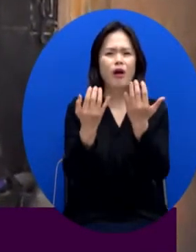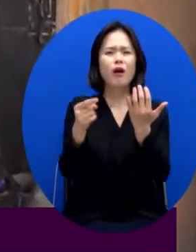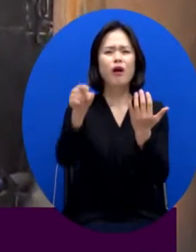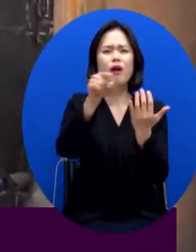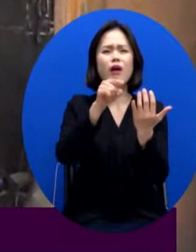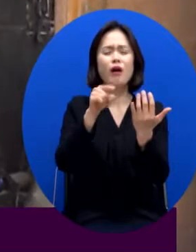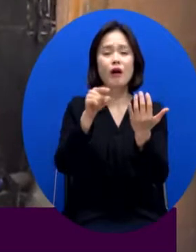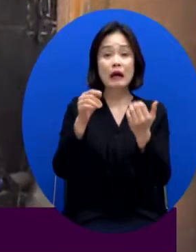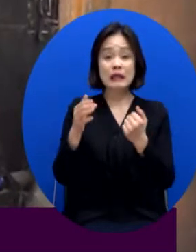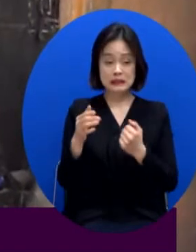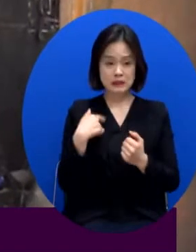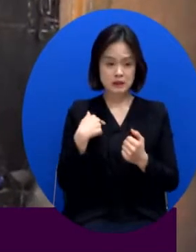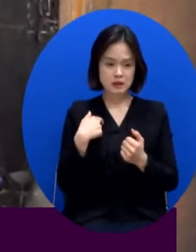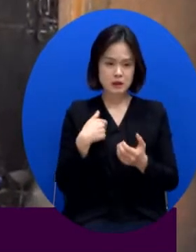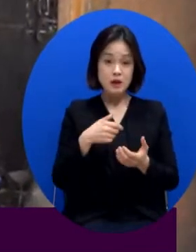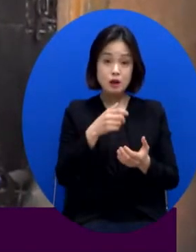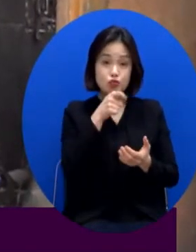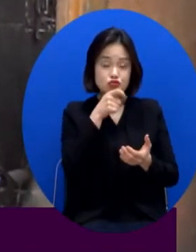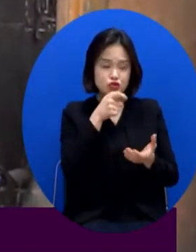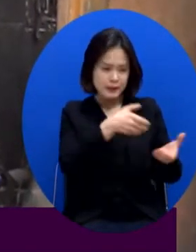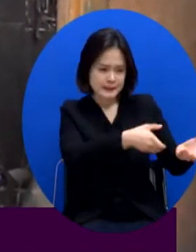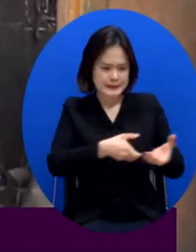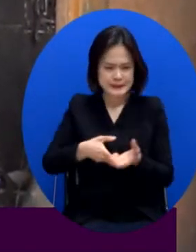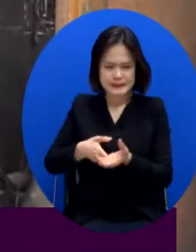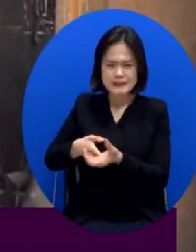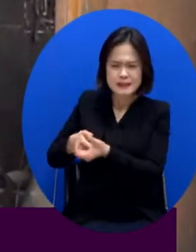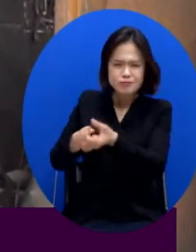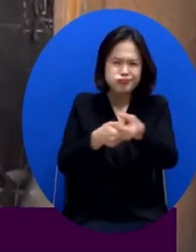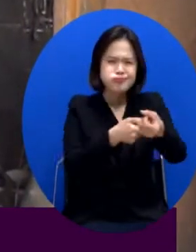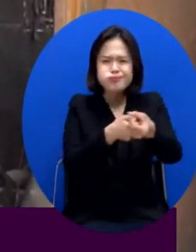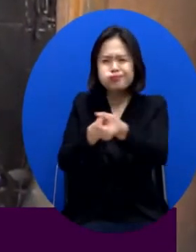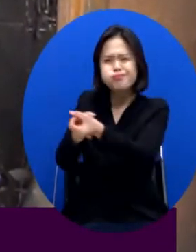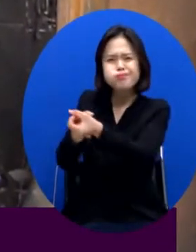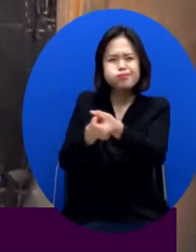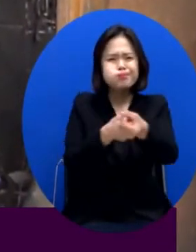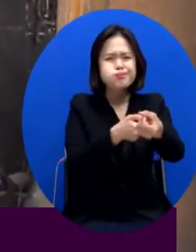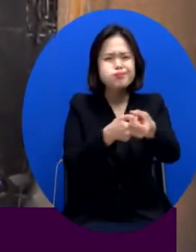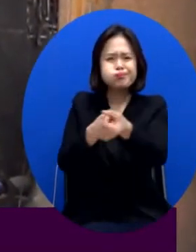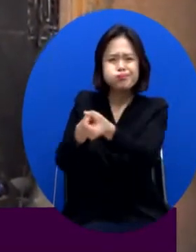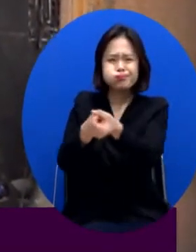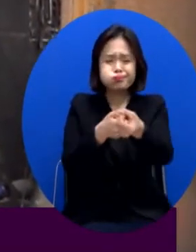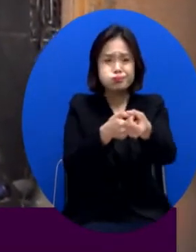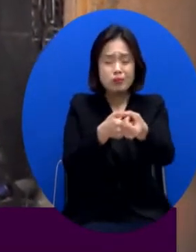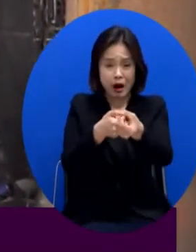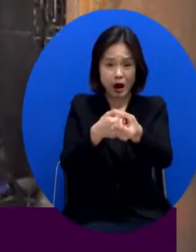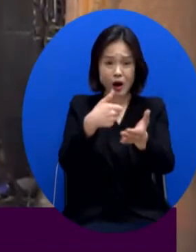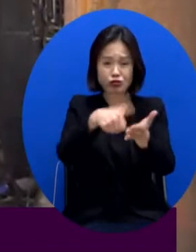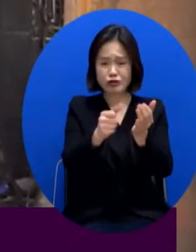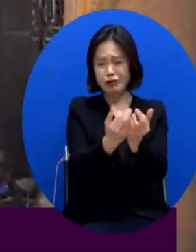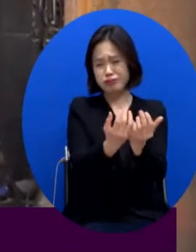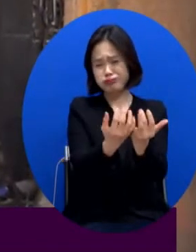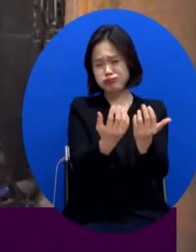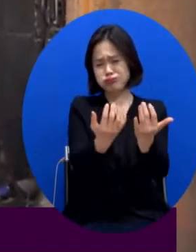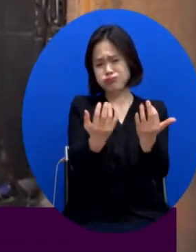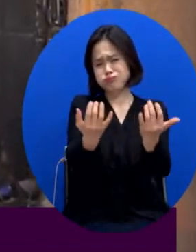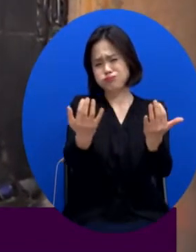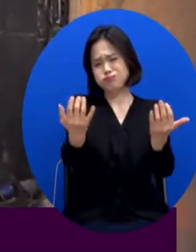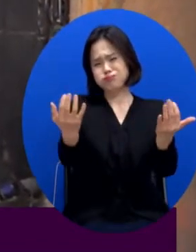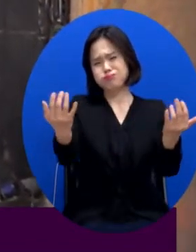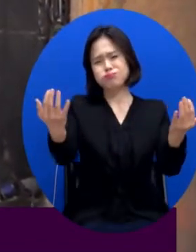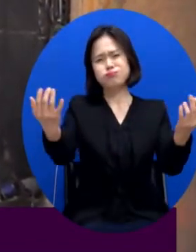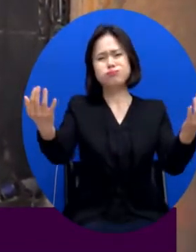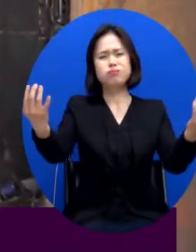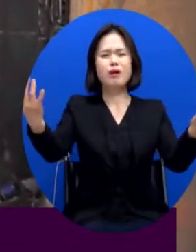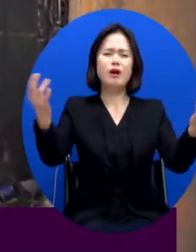있어서 제가 호스 들고 끌어 막 뛰어와 봤지만은 그때는 벌써 판넬에 불이 붙어가지고 소진할 수가